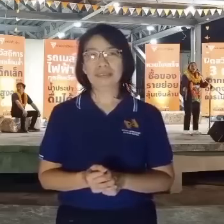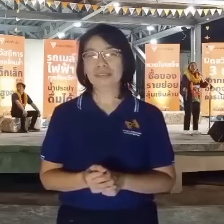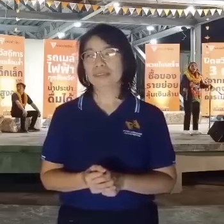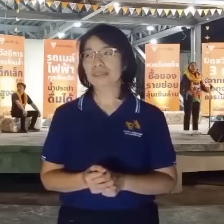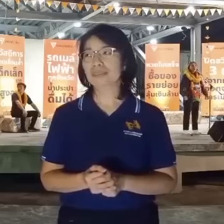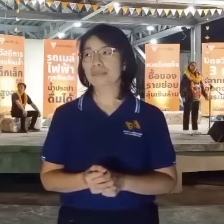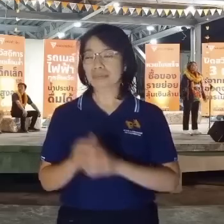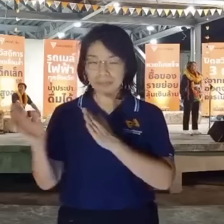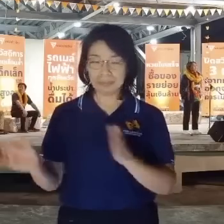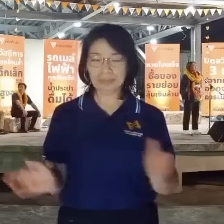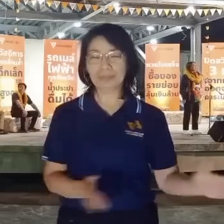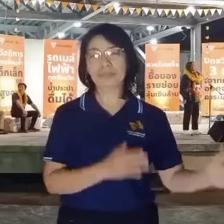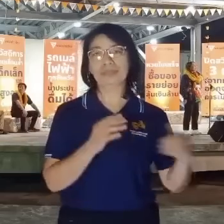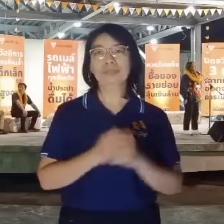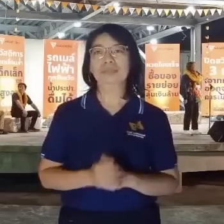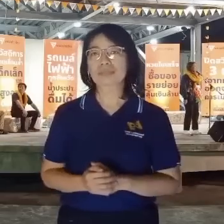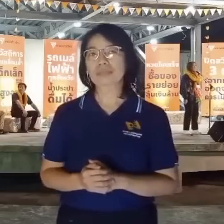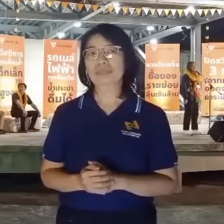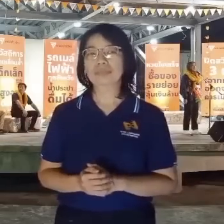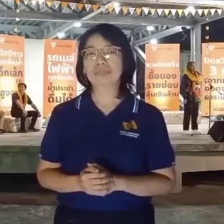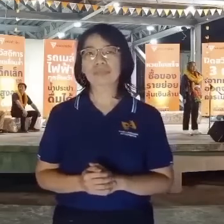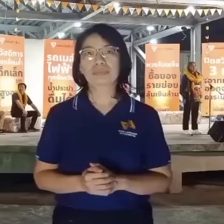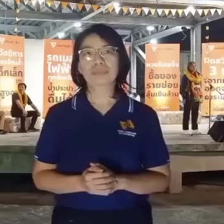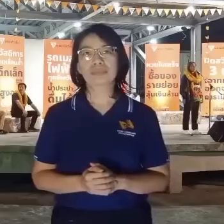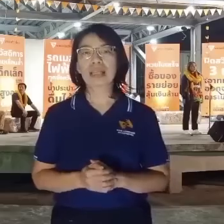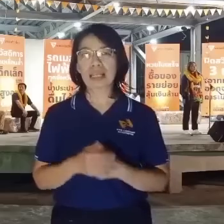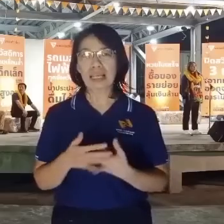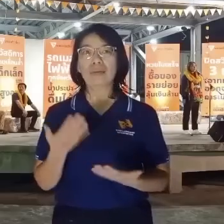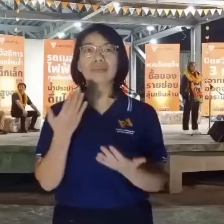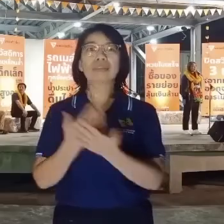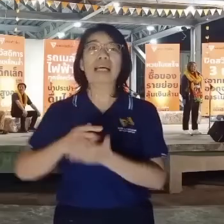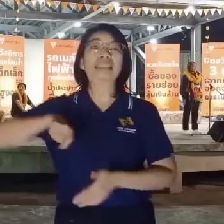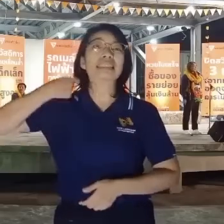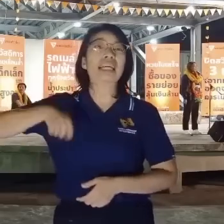ต่อมาคือเรื่องของการลดค่าใช้จ่าย